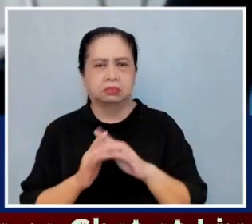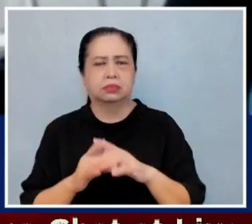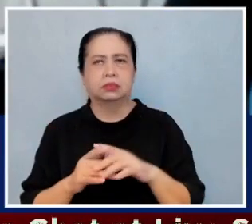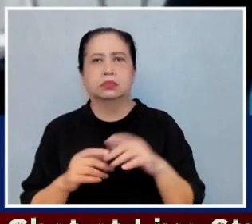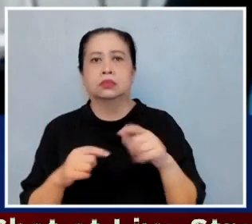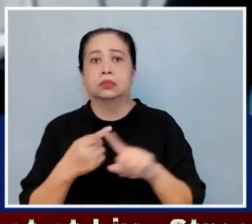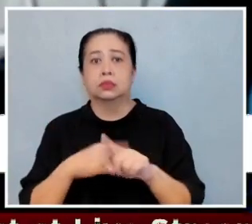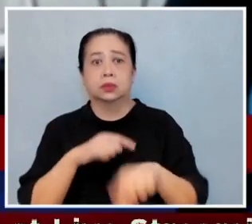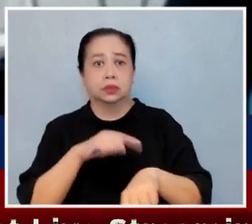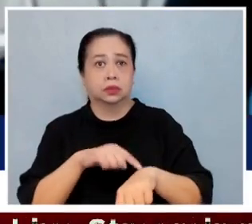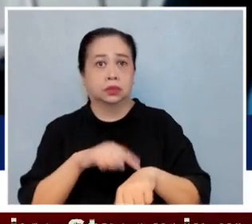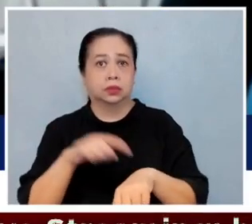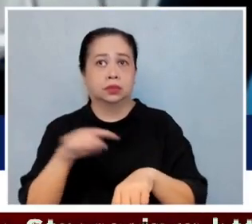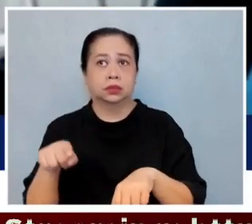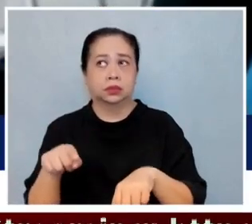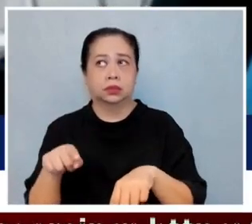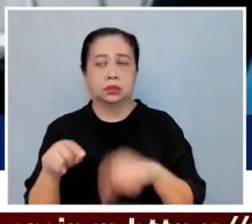was